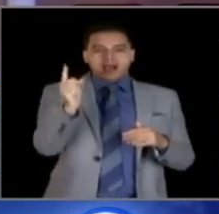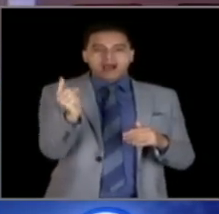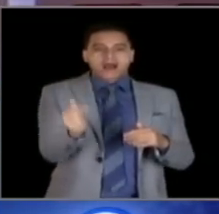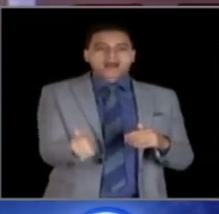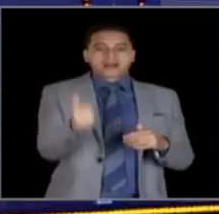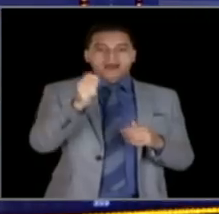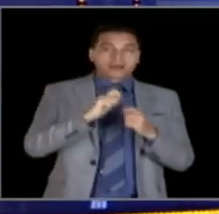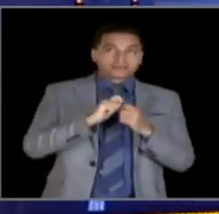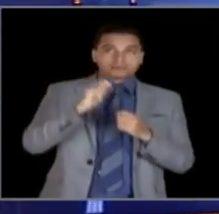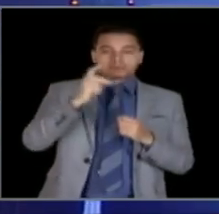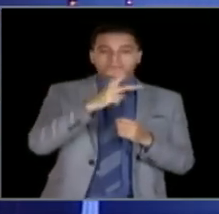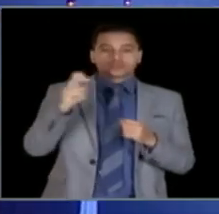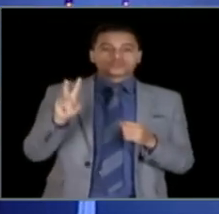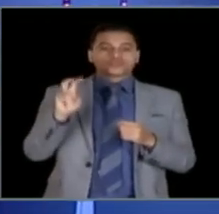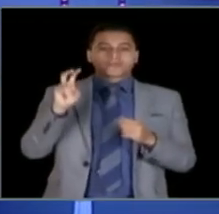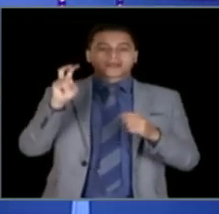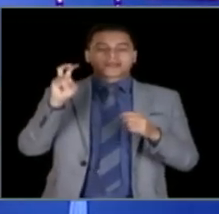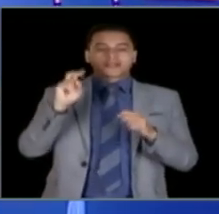ارتفاعها 270 متر